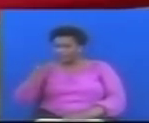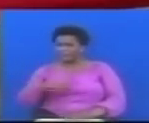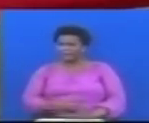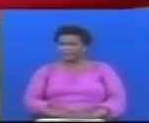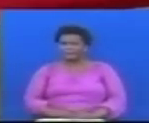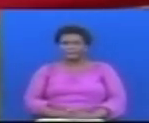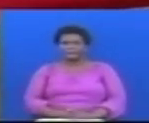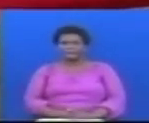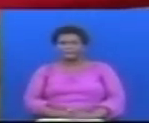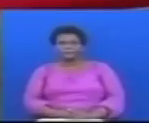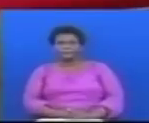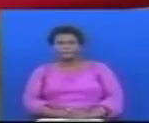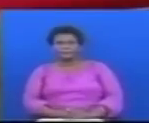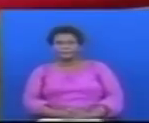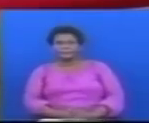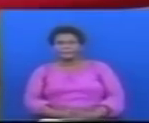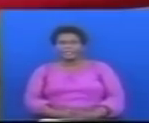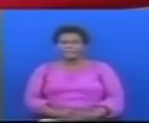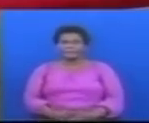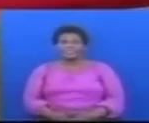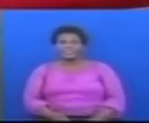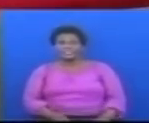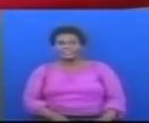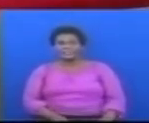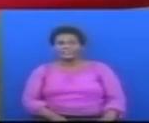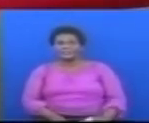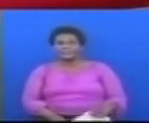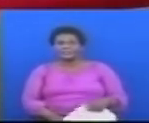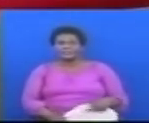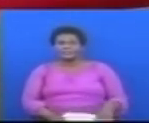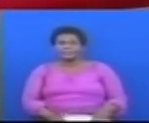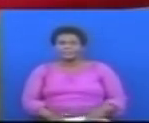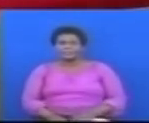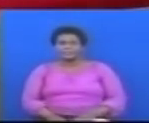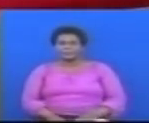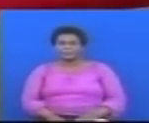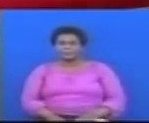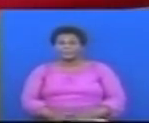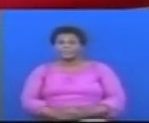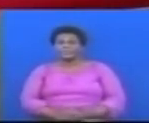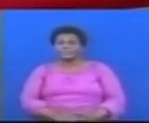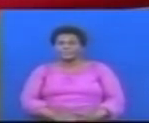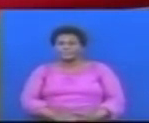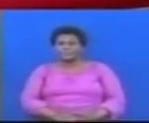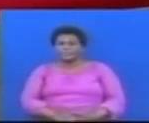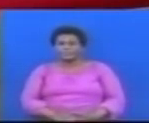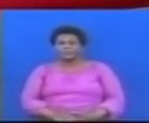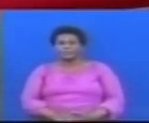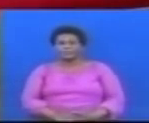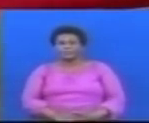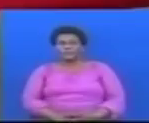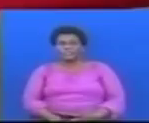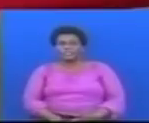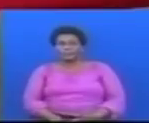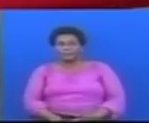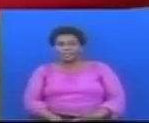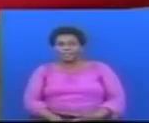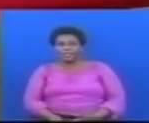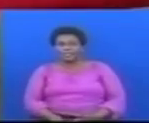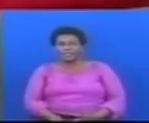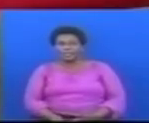ifuatavyo. Sheria ya makosa ya kujamiana SOSPA ya mwaka 1998 na marekebisho yalifanyika